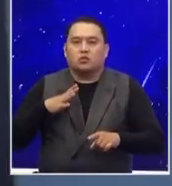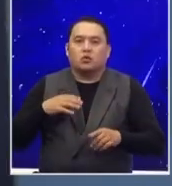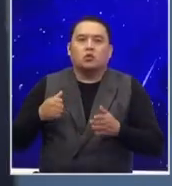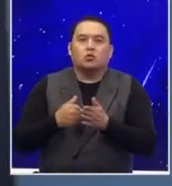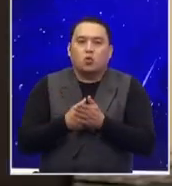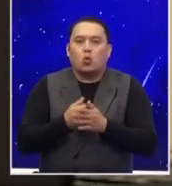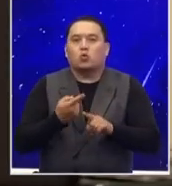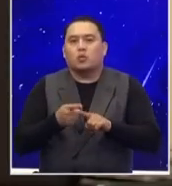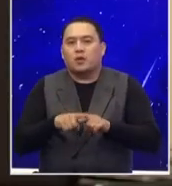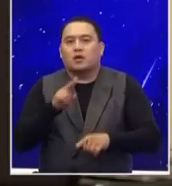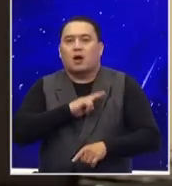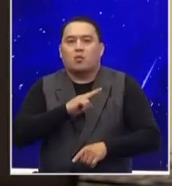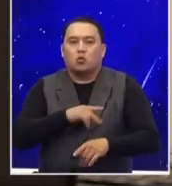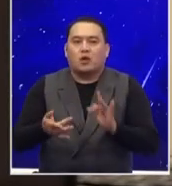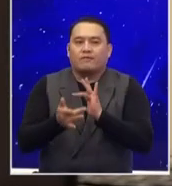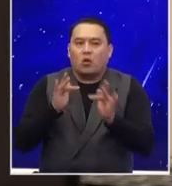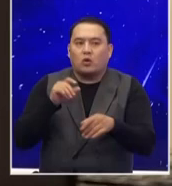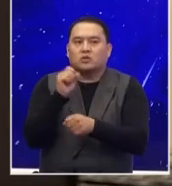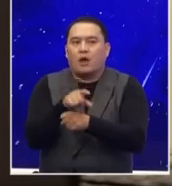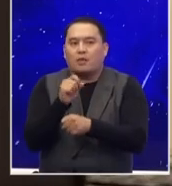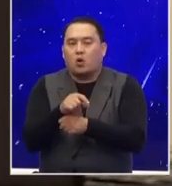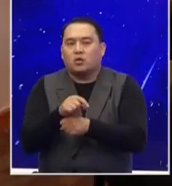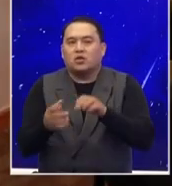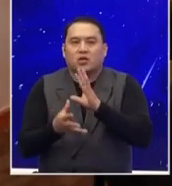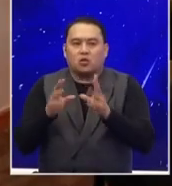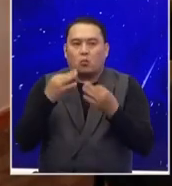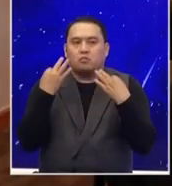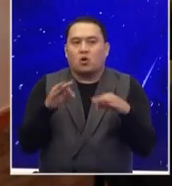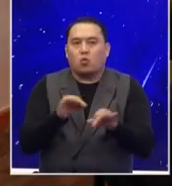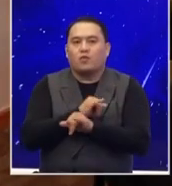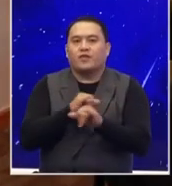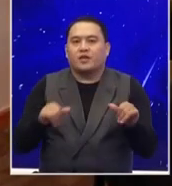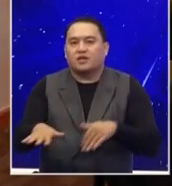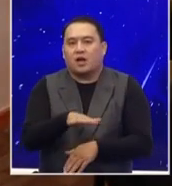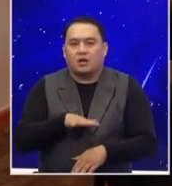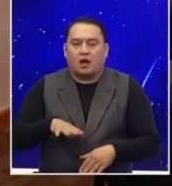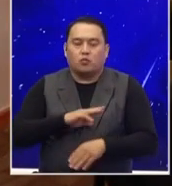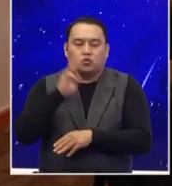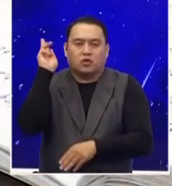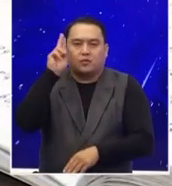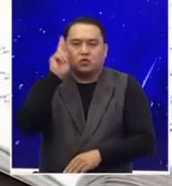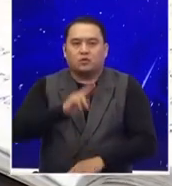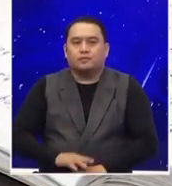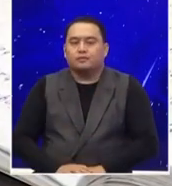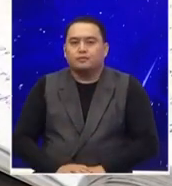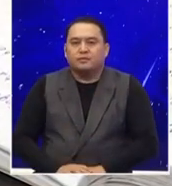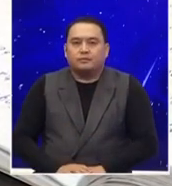сокращено. Кроме того, разработаны онлайн-занятия, что в итоге позволило расширить территориальный охват обучающихся.